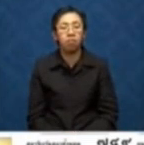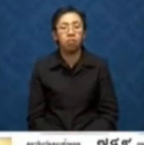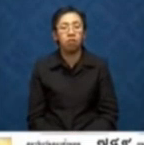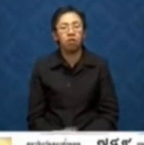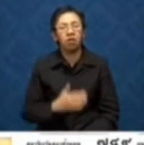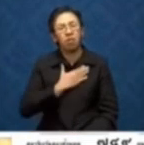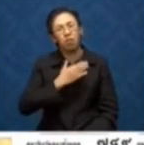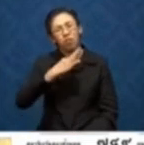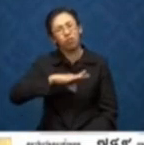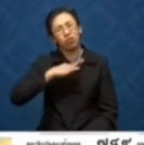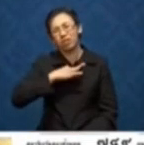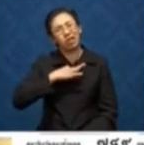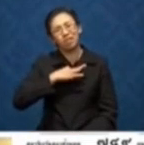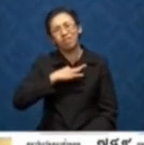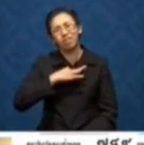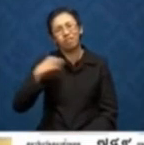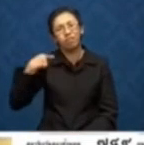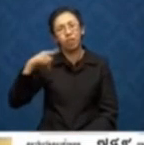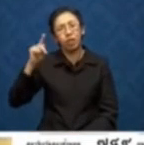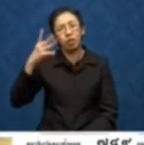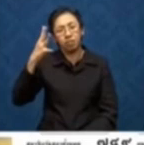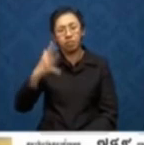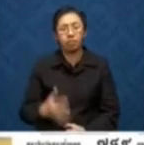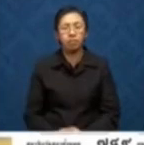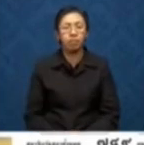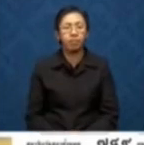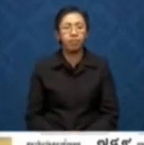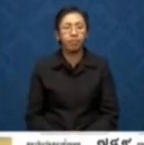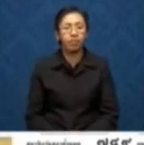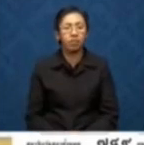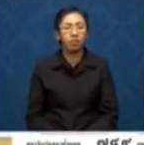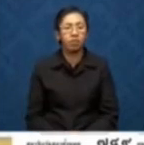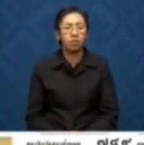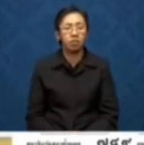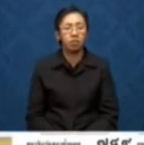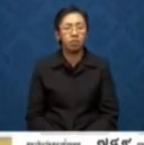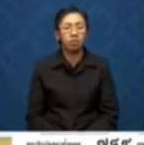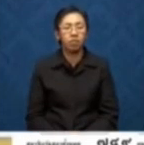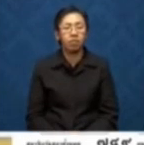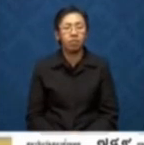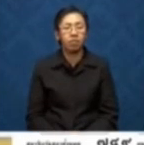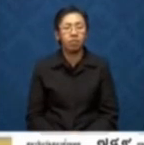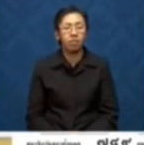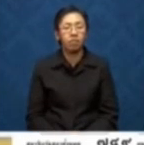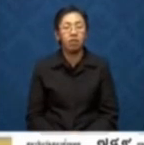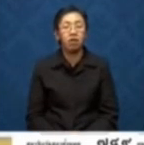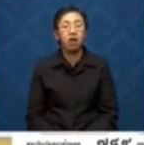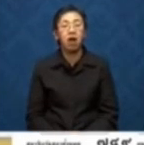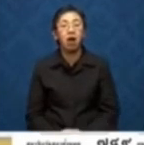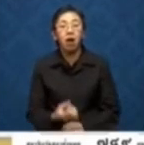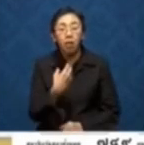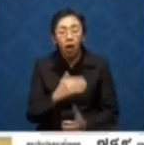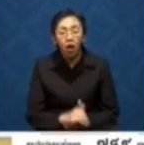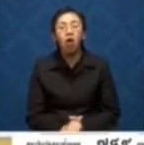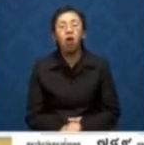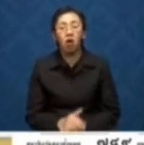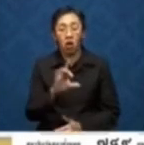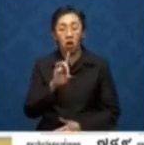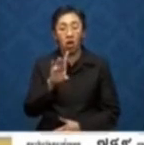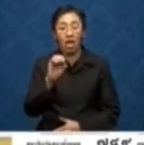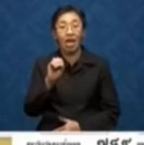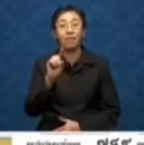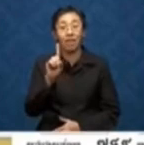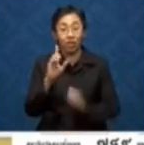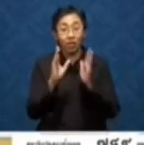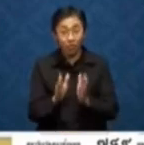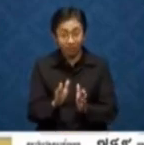ผมว่ามันไม่มีประโยชน์อันใดถึงคุณจะบอกว่า151เสียง